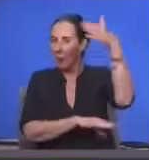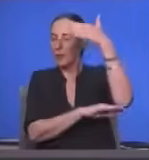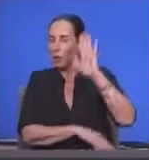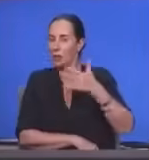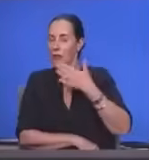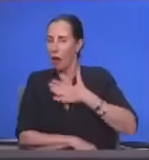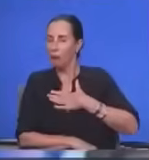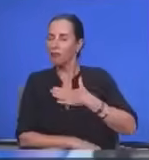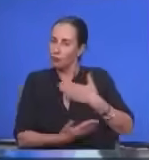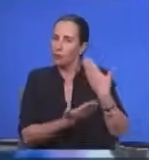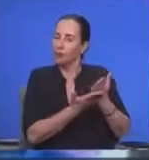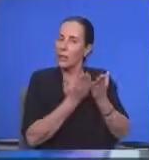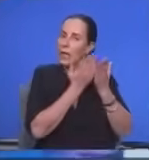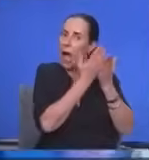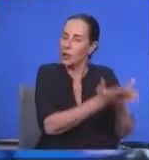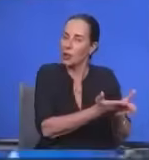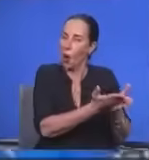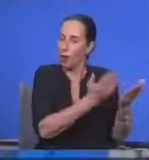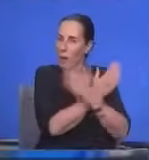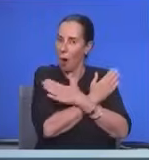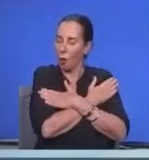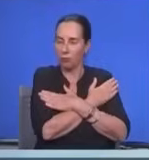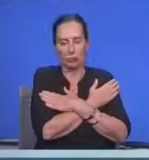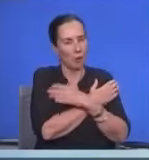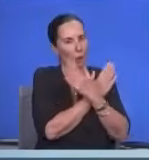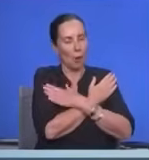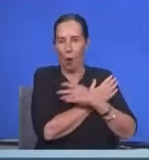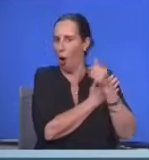כולל ישראל, הציעו סיוע הומניטרי, שמרוקו